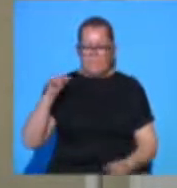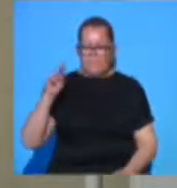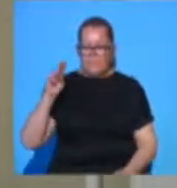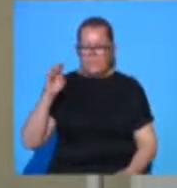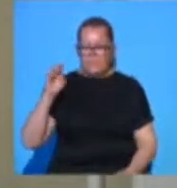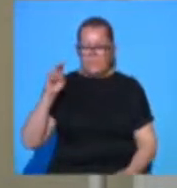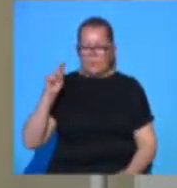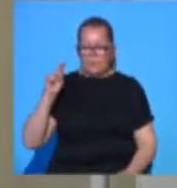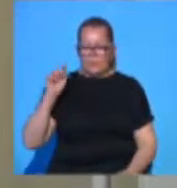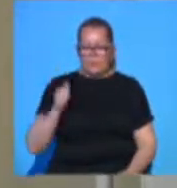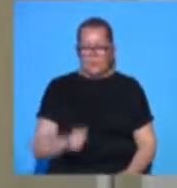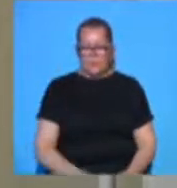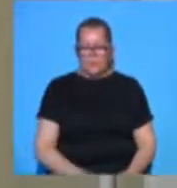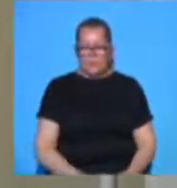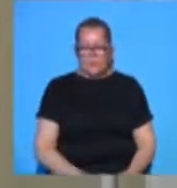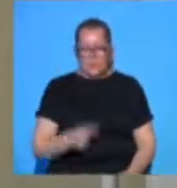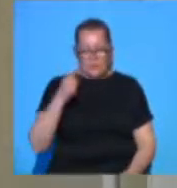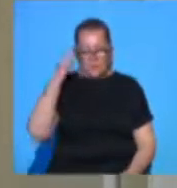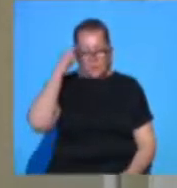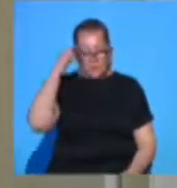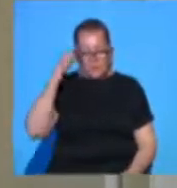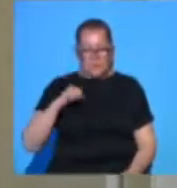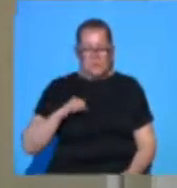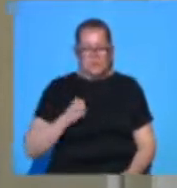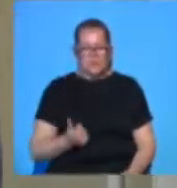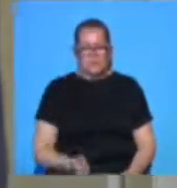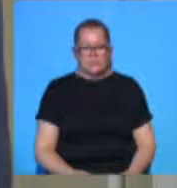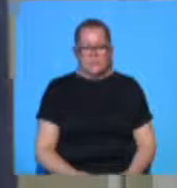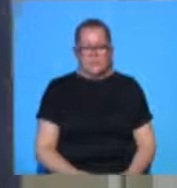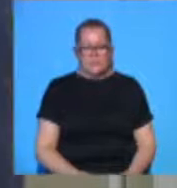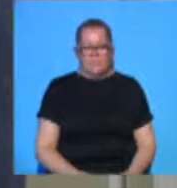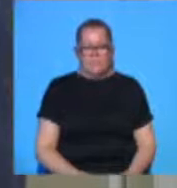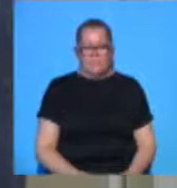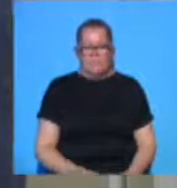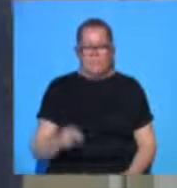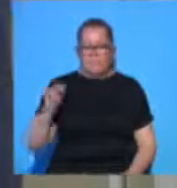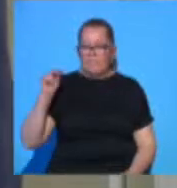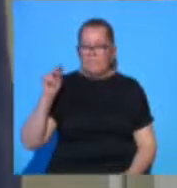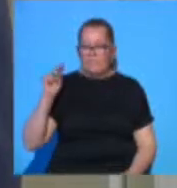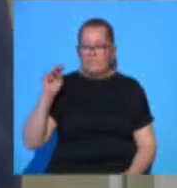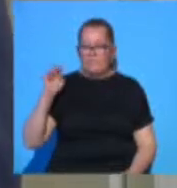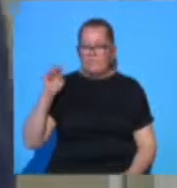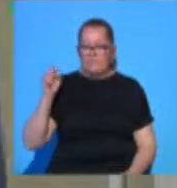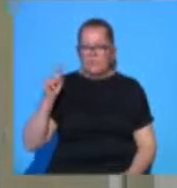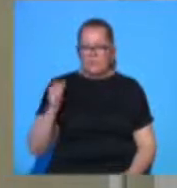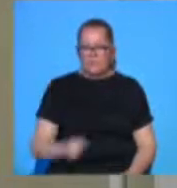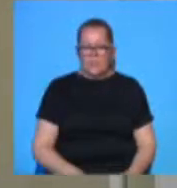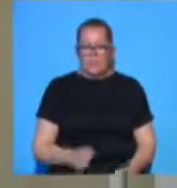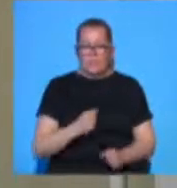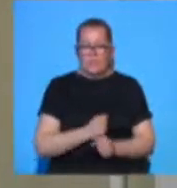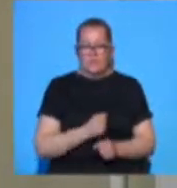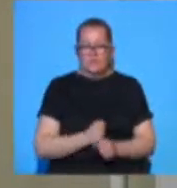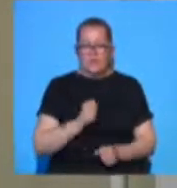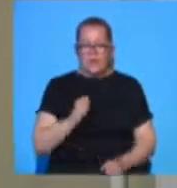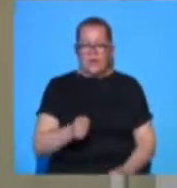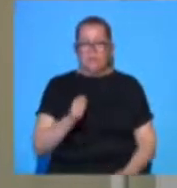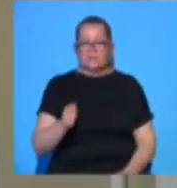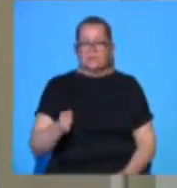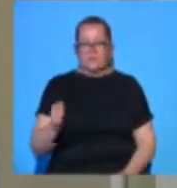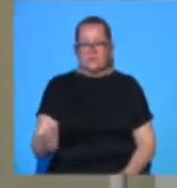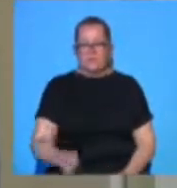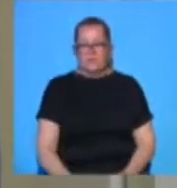ani. La acel moment nici nu știam că există așa ceva. Eu, lucrând în asigurări, a fost